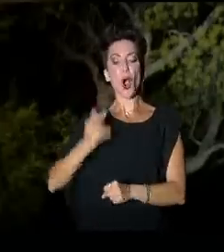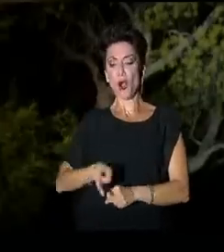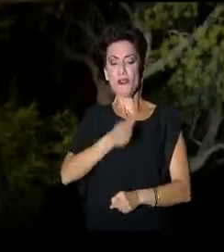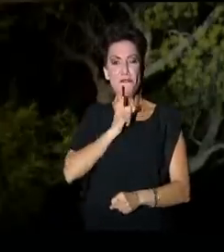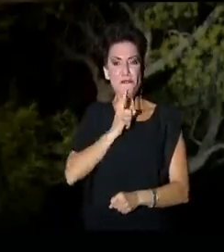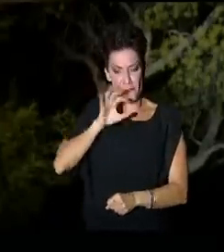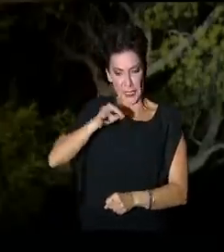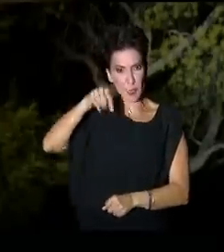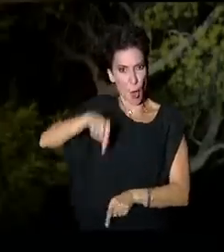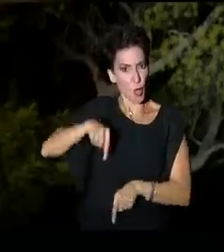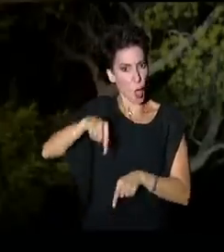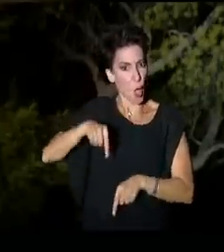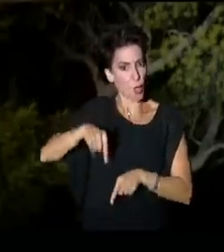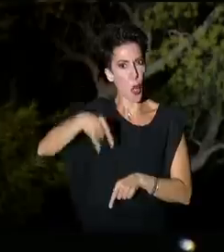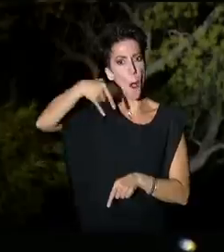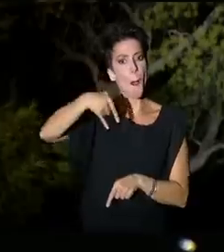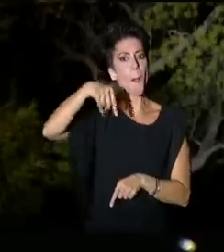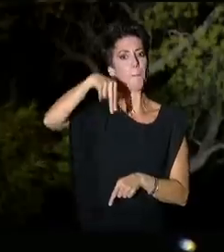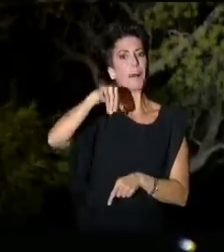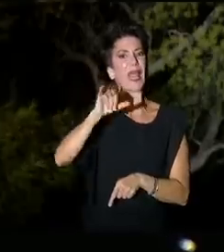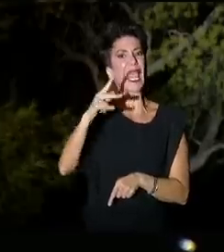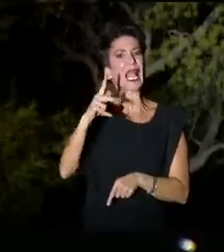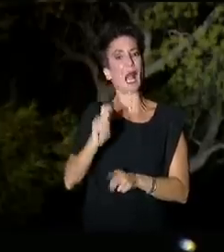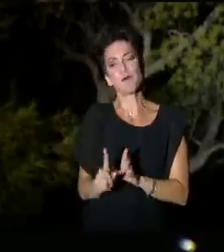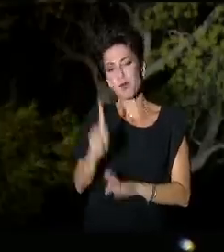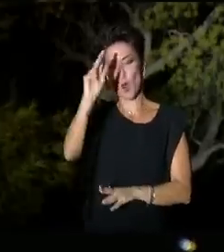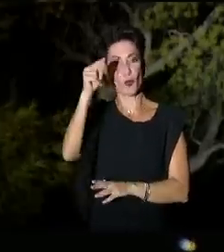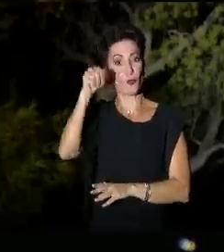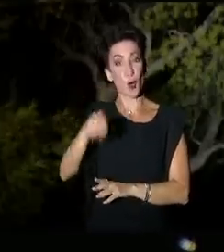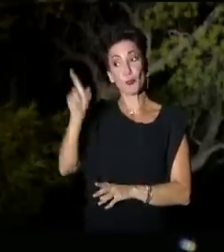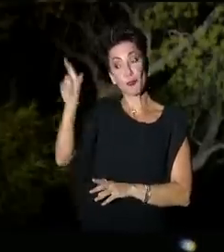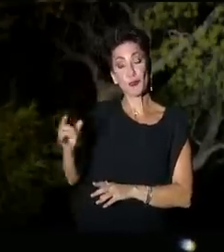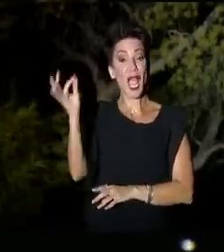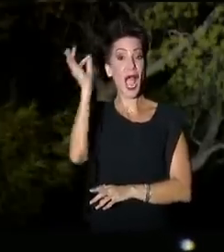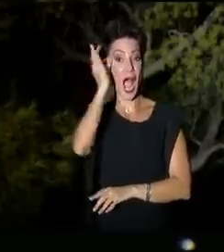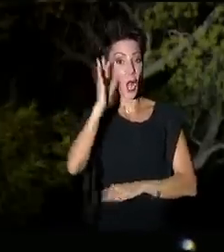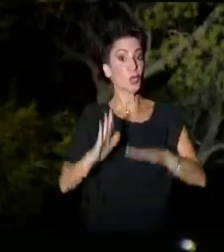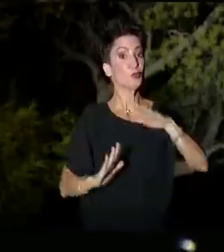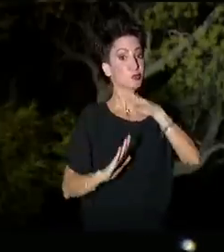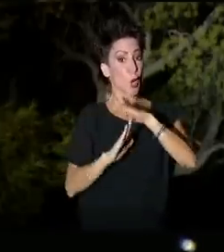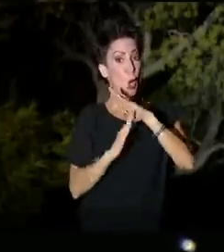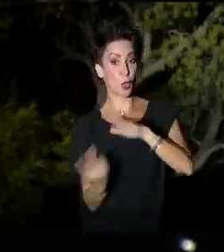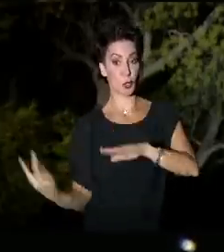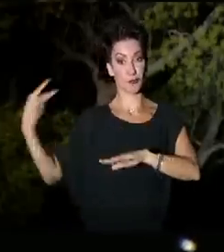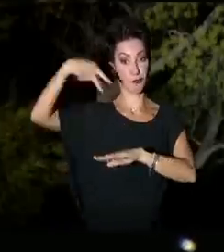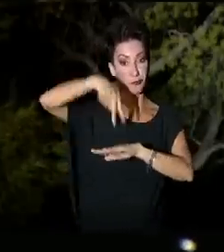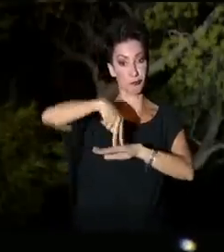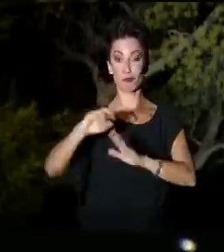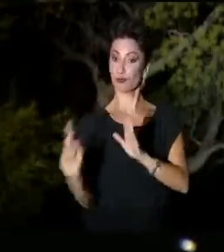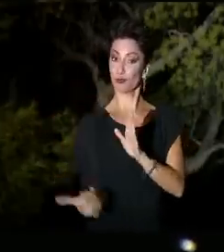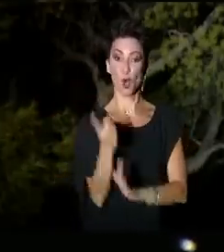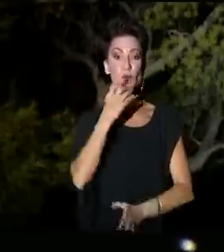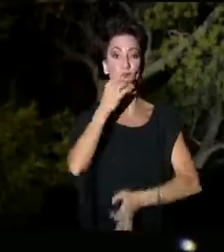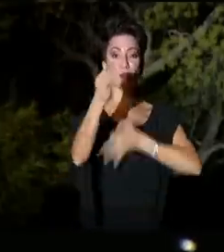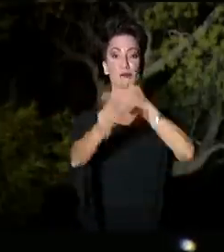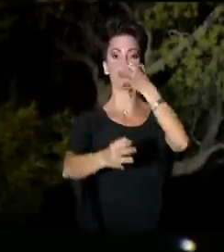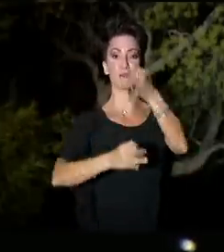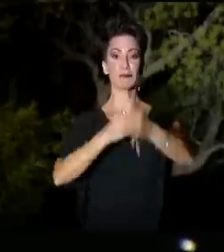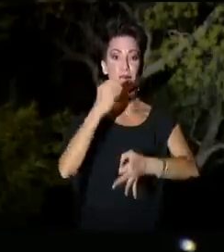Πνίκα, ο πρόεδρος Μακρόν μίλησε πρώτη φορά για μια